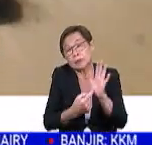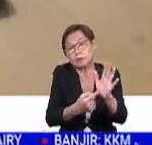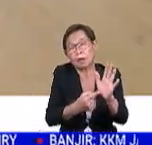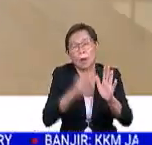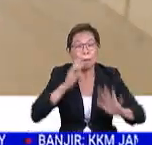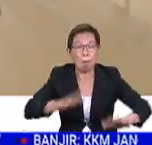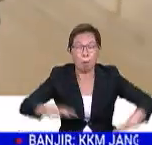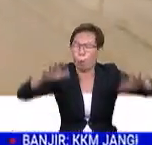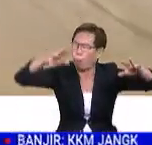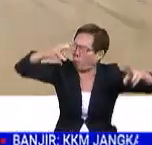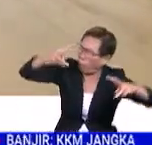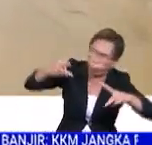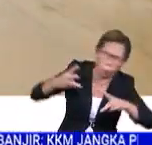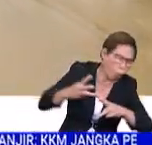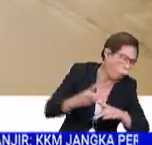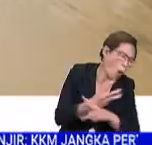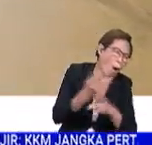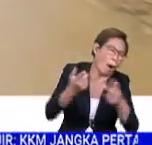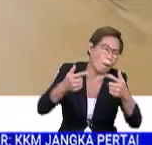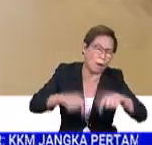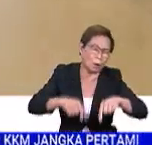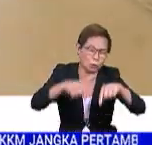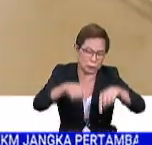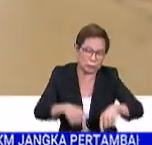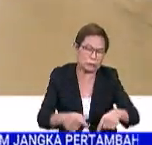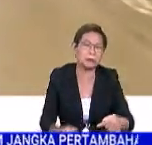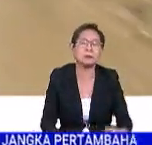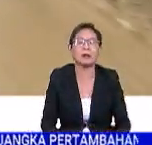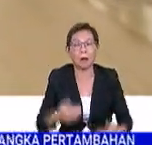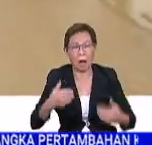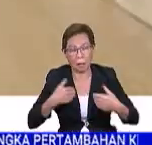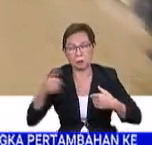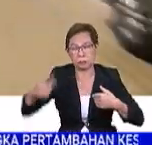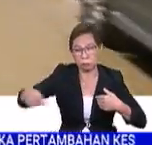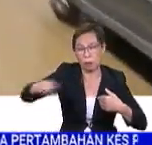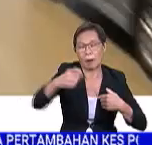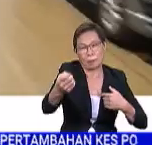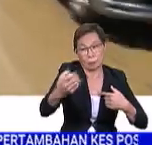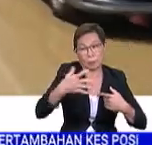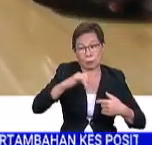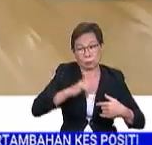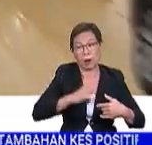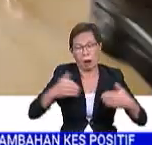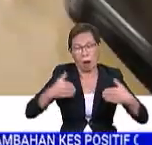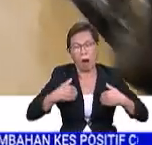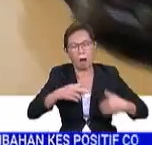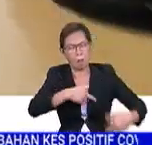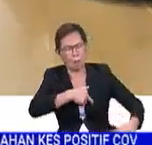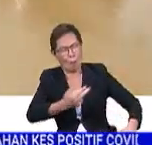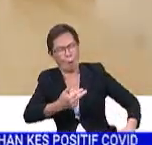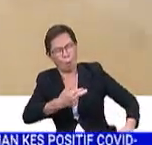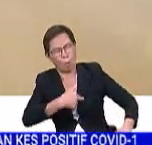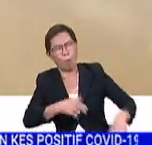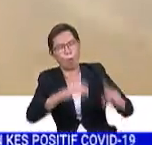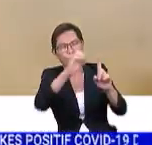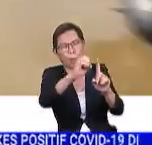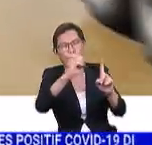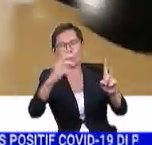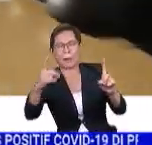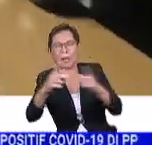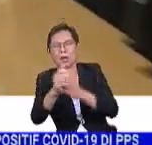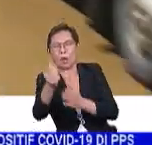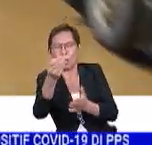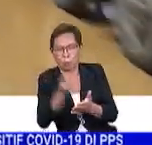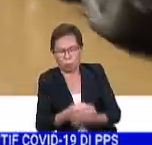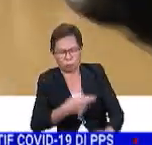kejadian banjir yang paling teruk pernah berlaku di sini. Dan ada di antara mereka yang menyatakan mengalami kerugian hampir